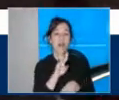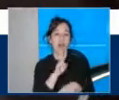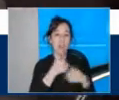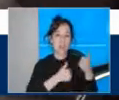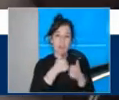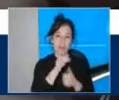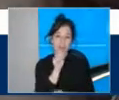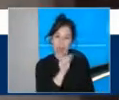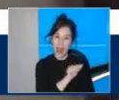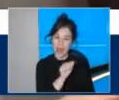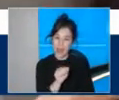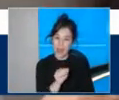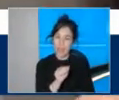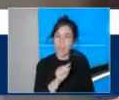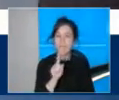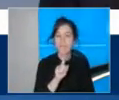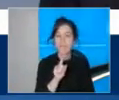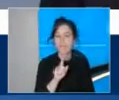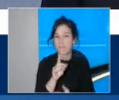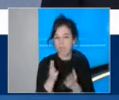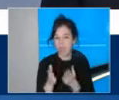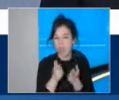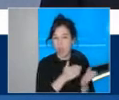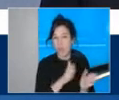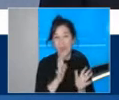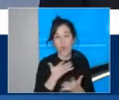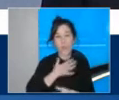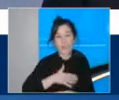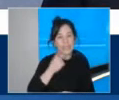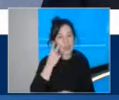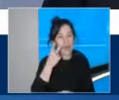אחד מהם, איך הוא רוצה לראות את המדינה שלו, את צרפת?